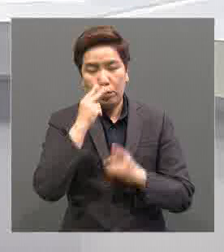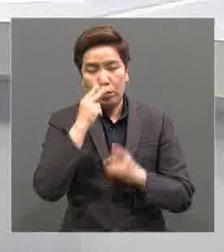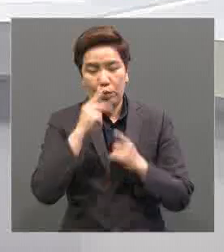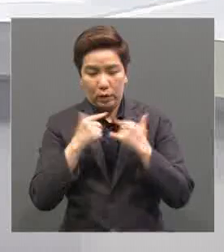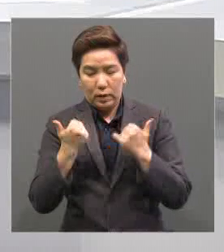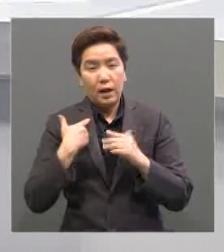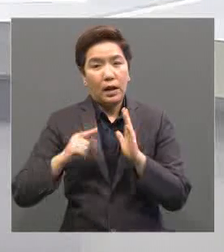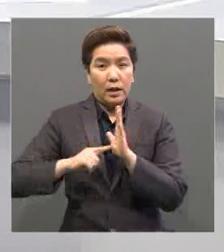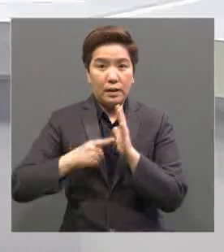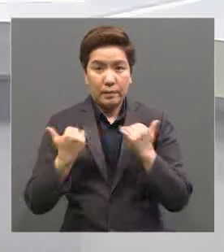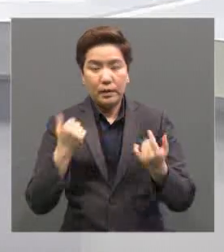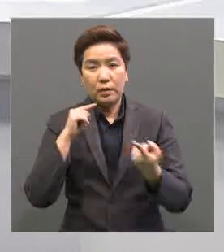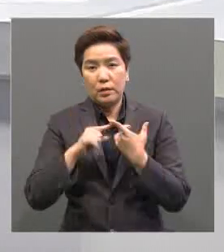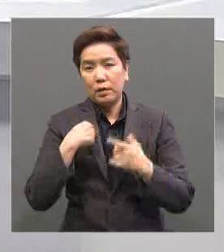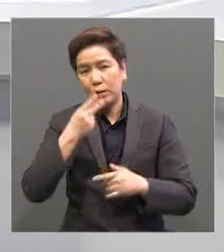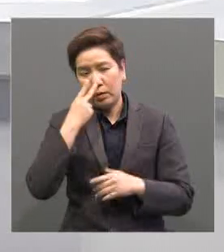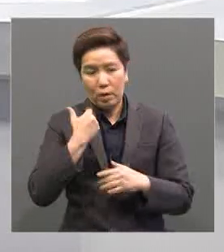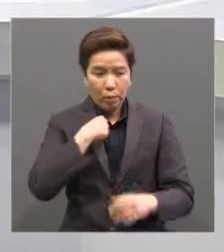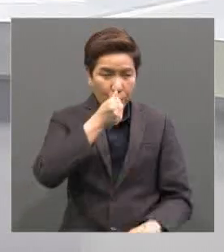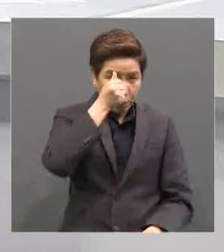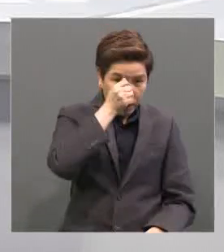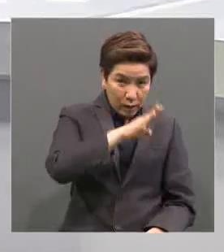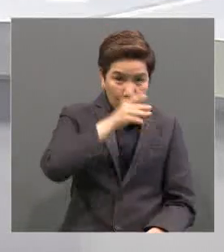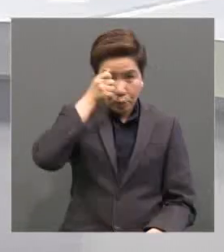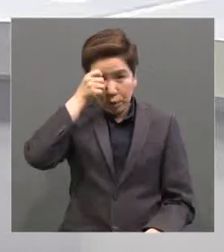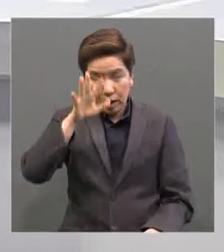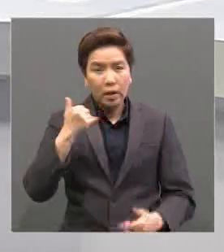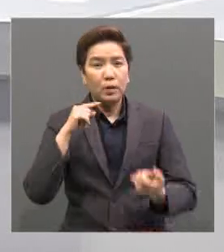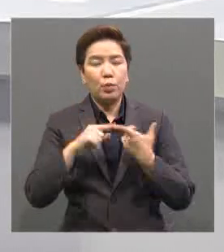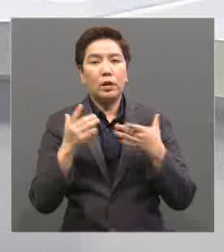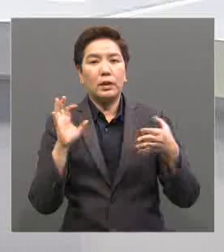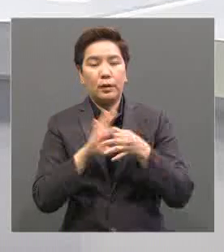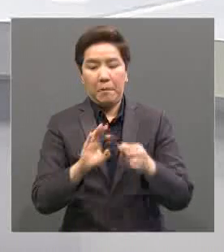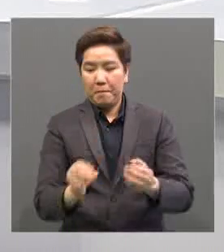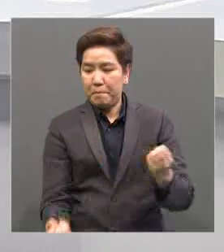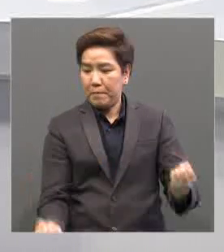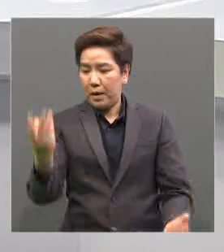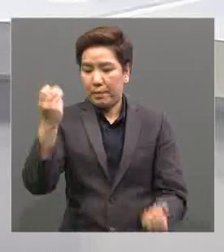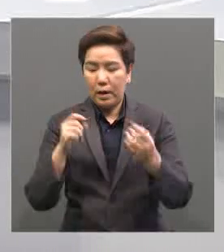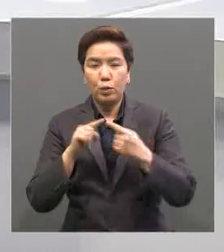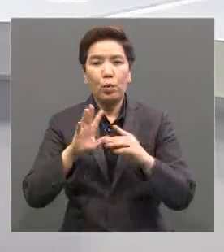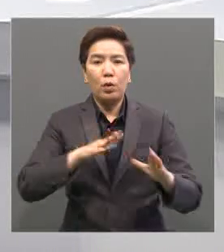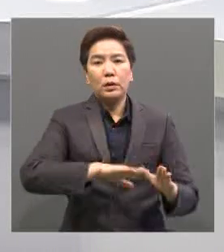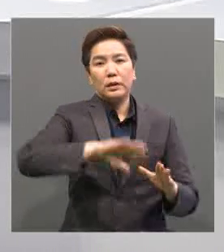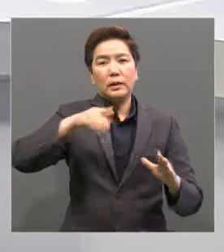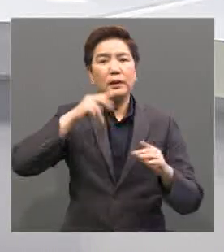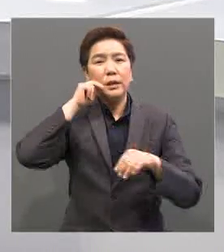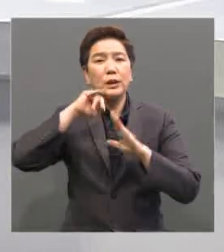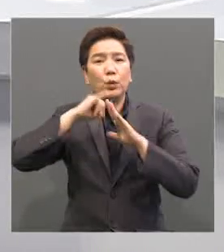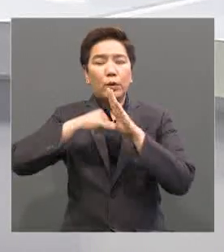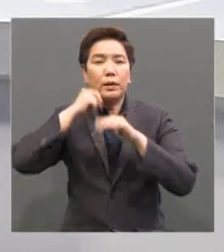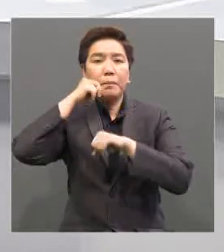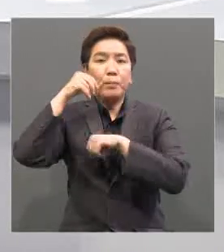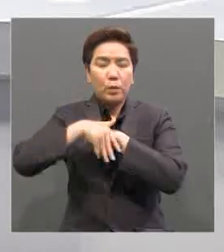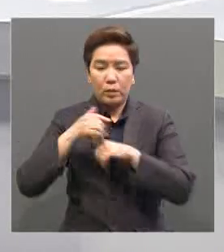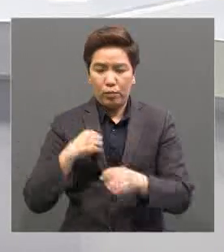นี้ขออนุญาตเริ่มที่เรื่องนี้ซึ่งก่อติดกันมา4-5 วันแล้วผู้ชมฮะสำหรับเรื่องของสถานการณ์ไฟป่าที่นครนายกวันนี้เองยังพบเชื้อไฟ